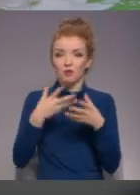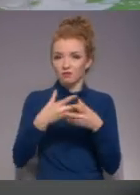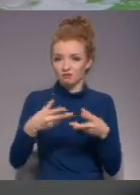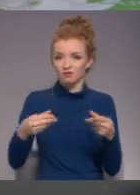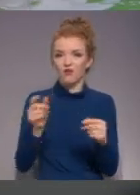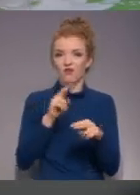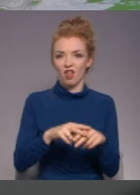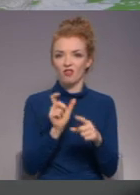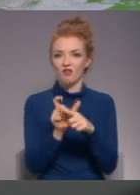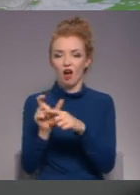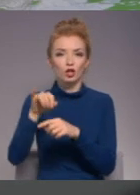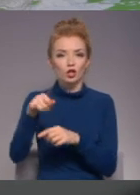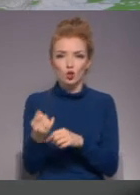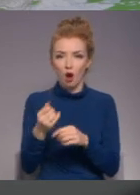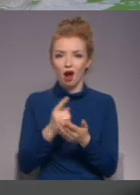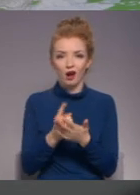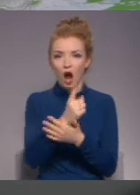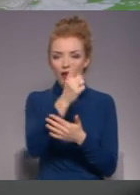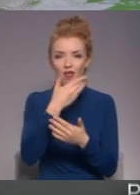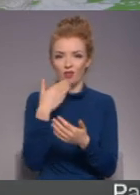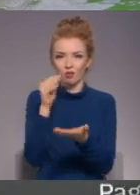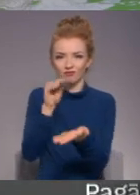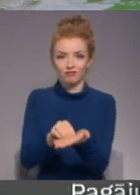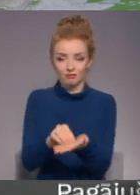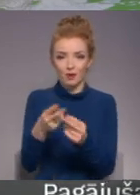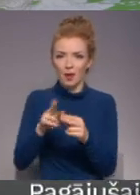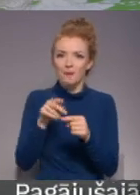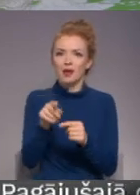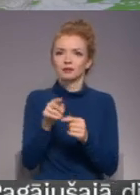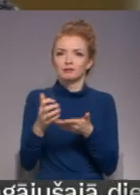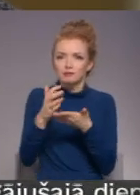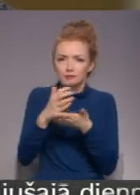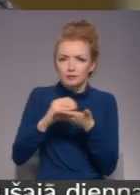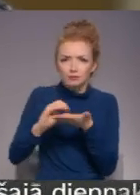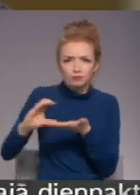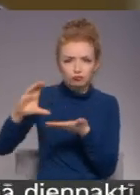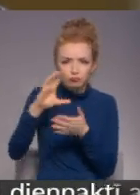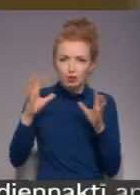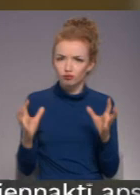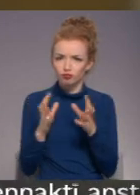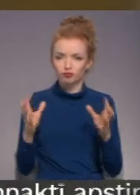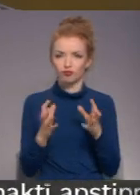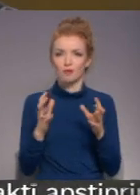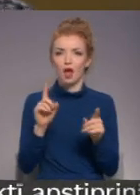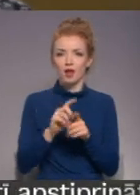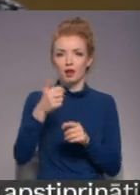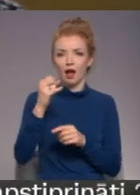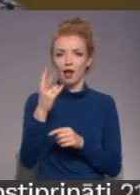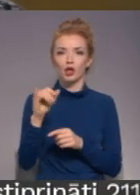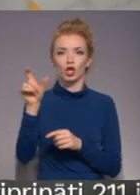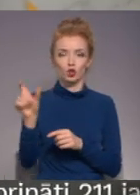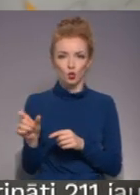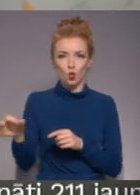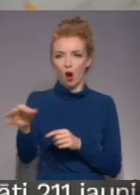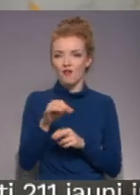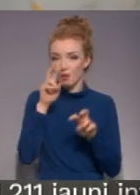jo bieži vien kartēs netiek atspoguļot, tāpēc tie krājami, saudzējami un kopjami. Tas licis sarosīties Gaiķu pagasta